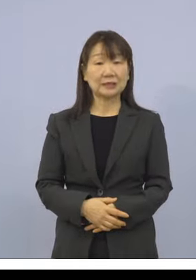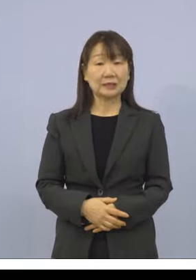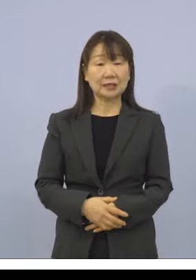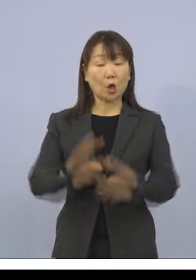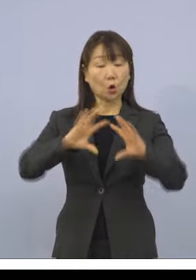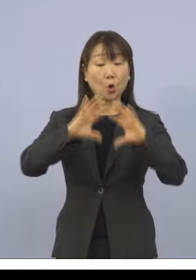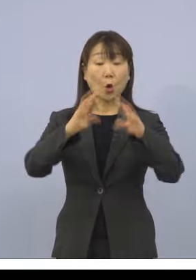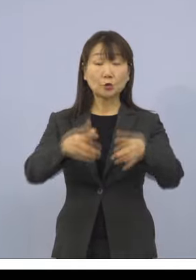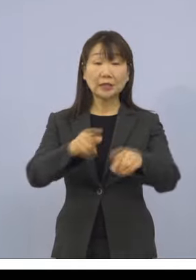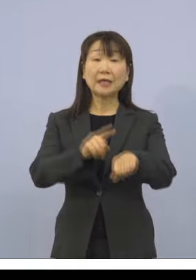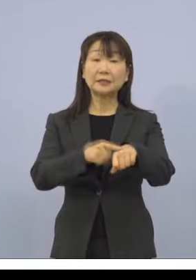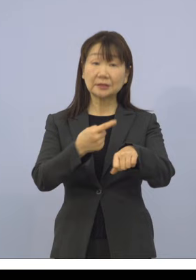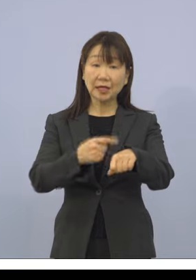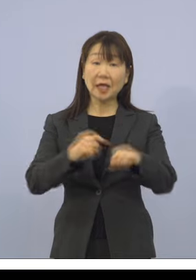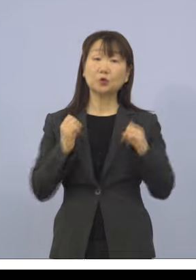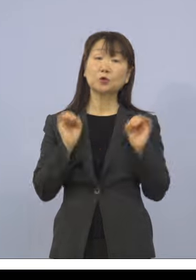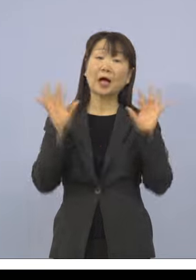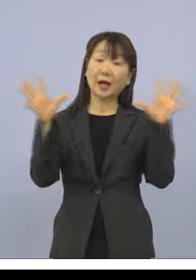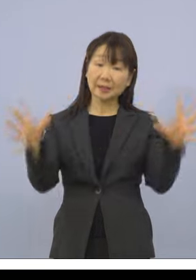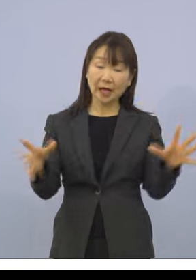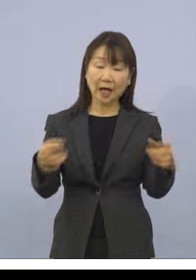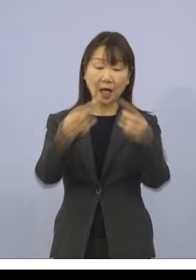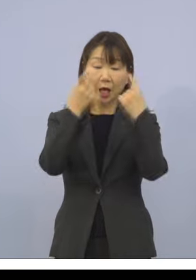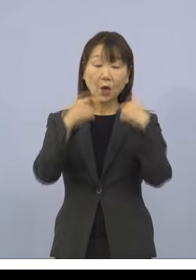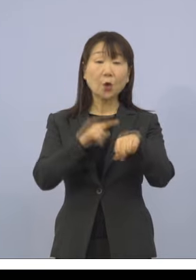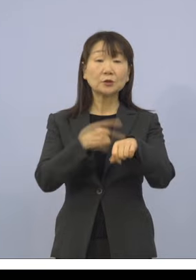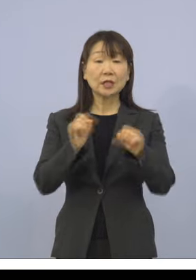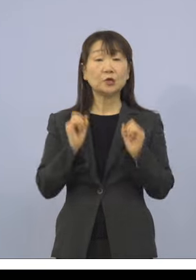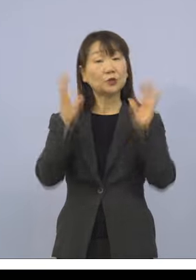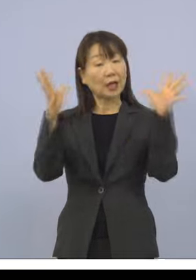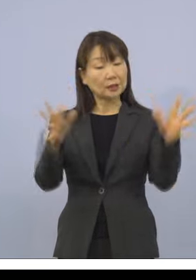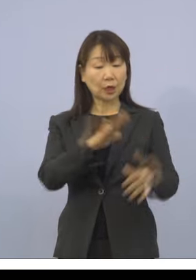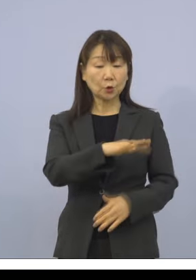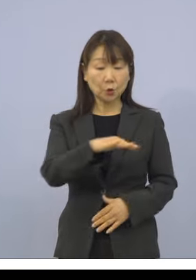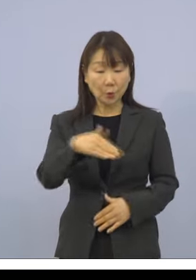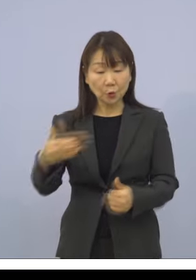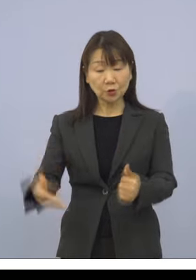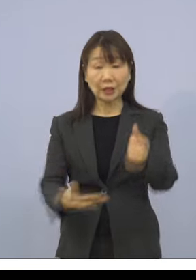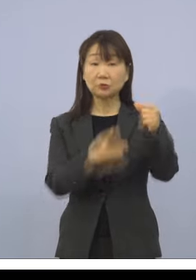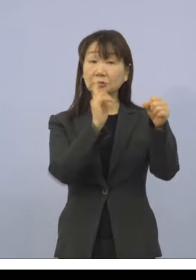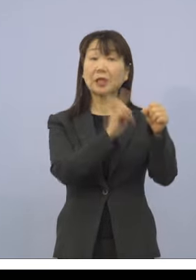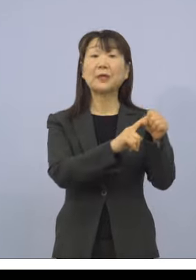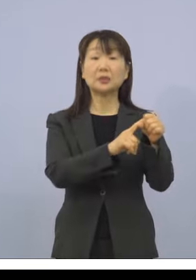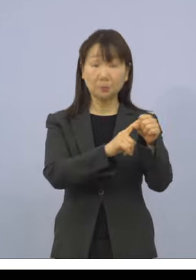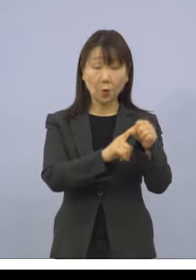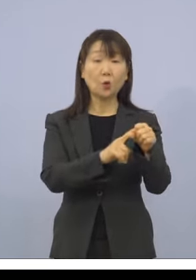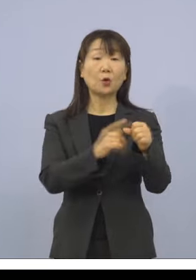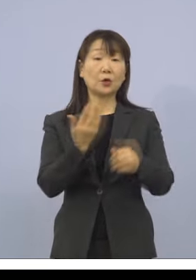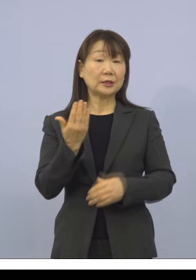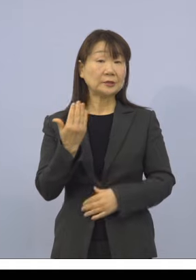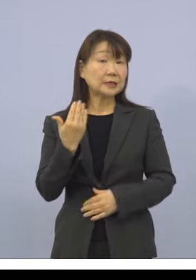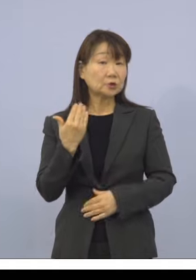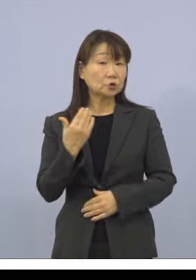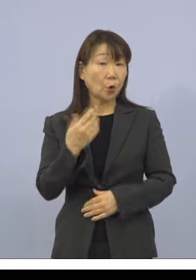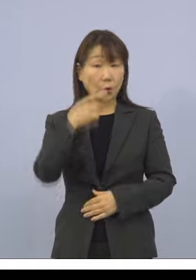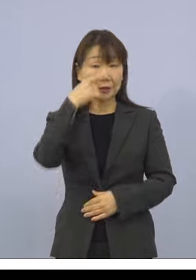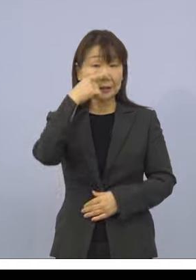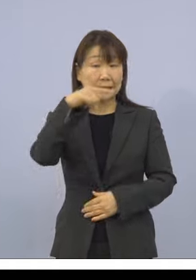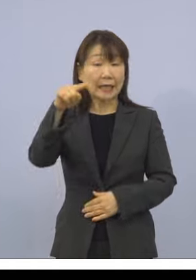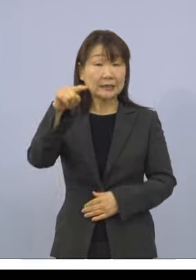性豊かな、また個性豊かな子どもたちを育てていただくためにもですね、まあ、先日のタイの